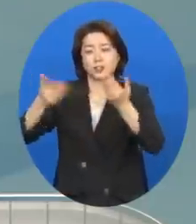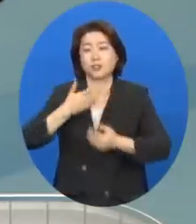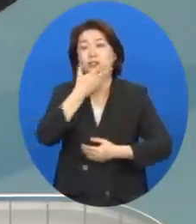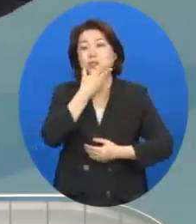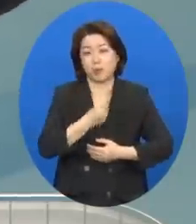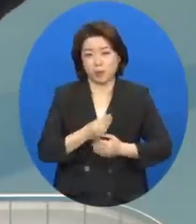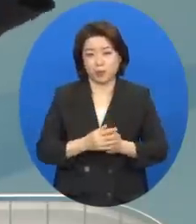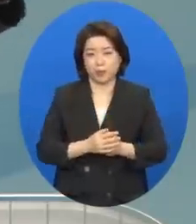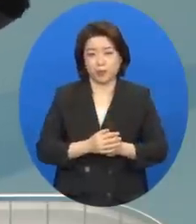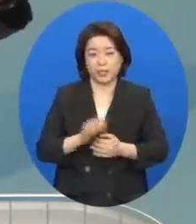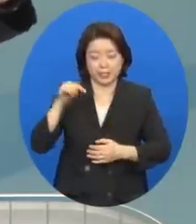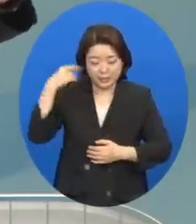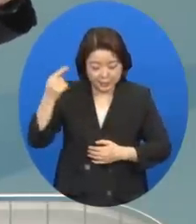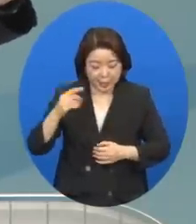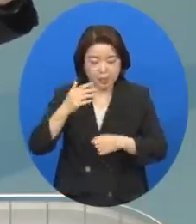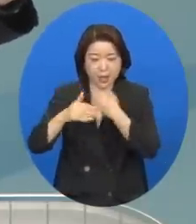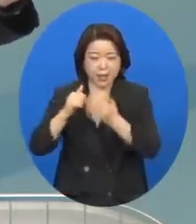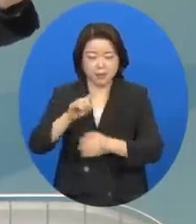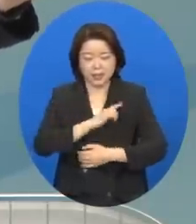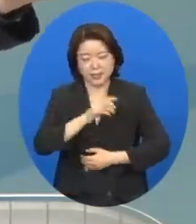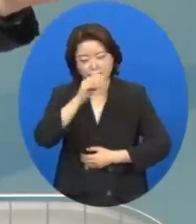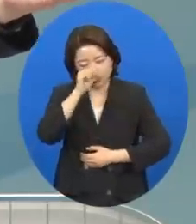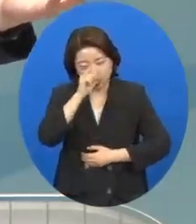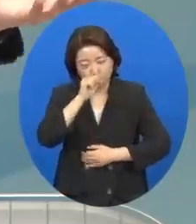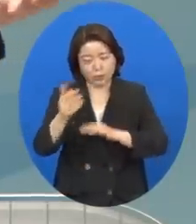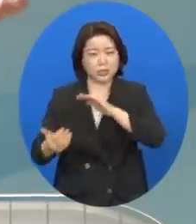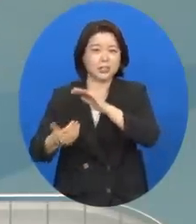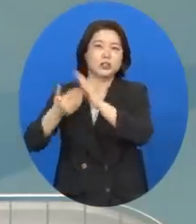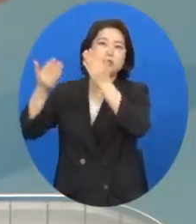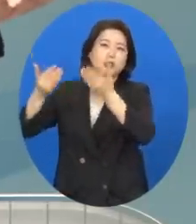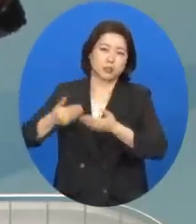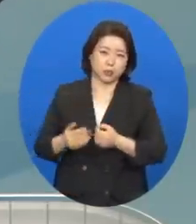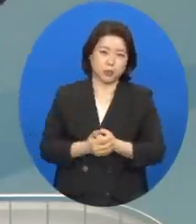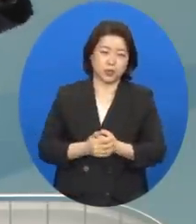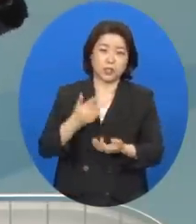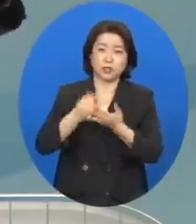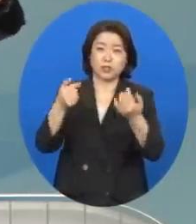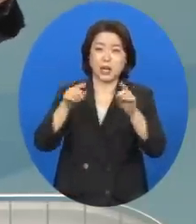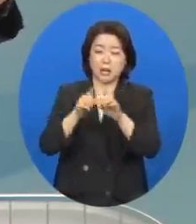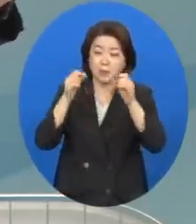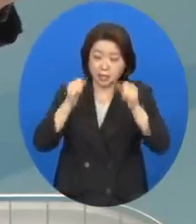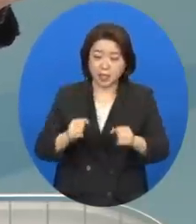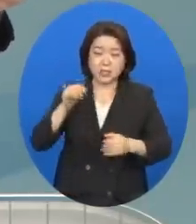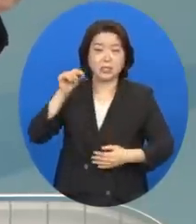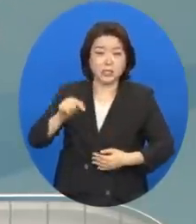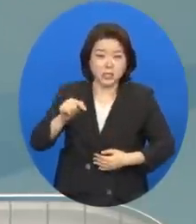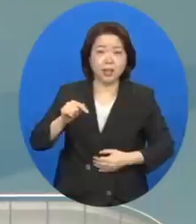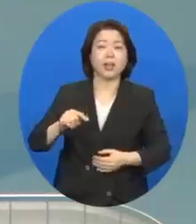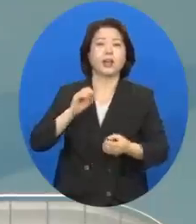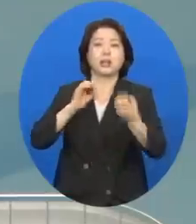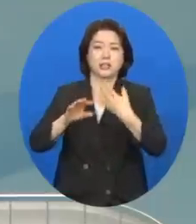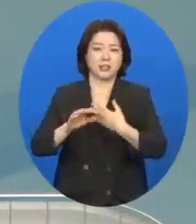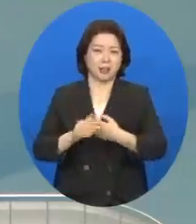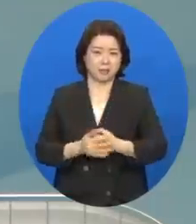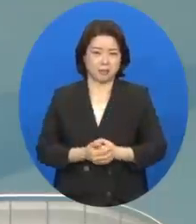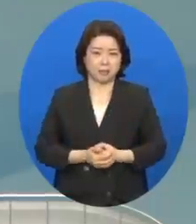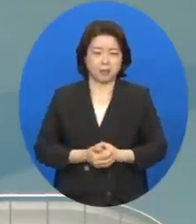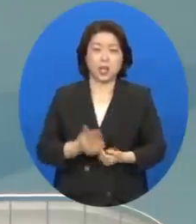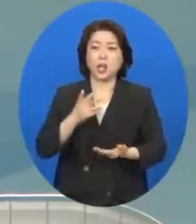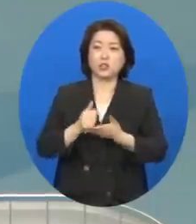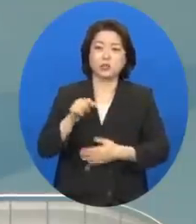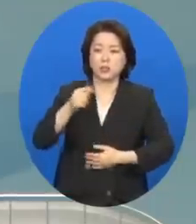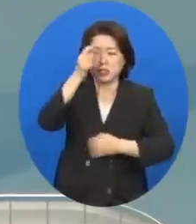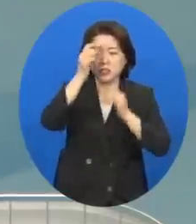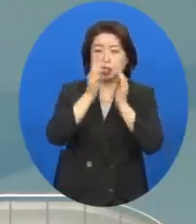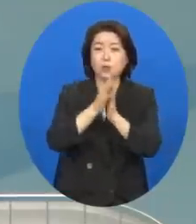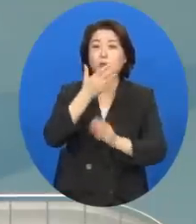다음에 하나님이 가장 좋은 곳으로 이루어 주실 거예요. 주님이 함께 계심이 응답입니다. 주님, 제가 이 기도의